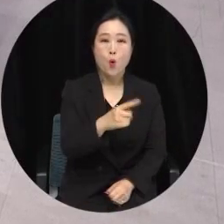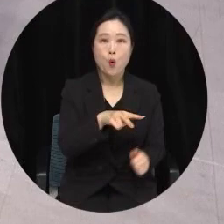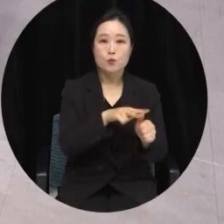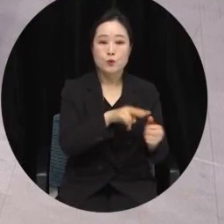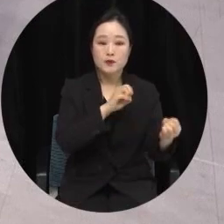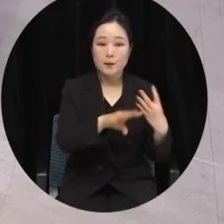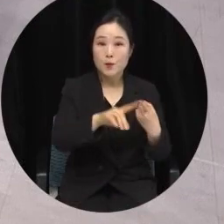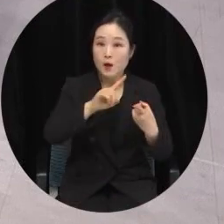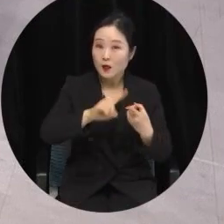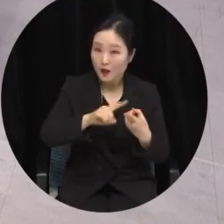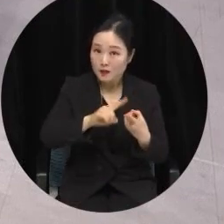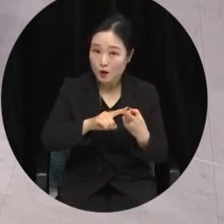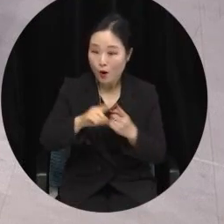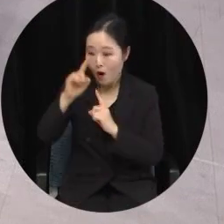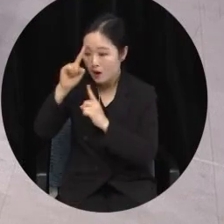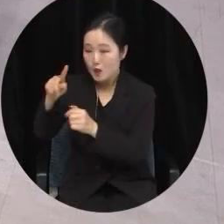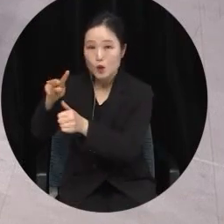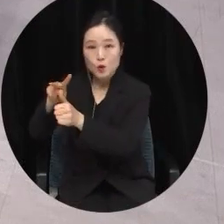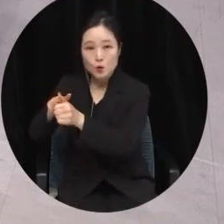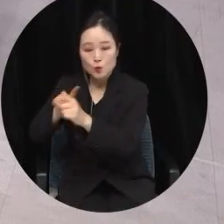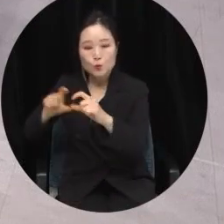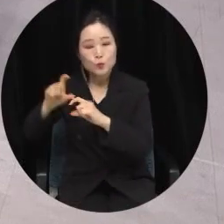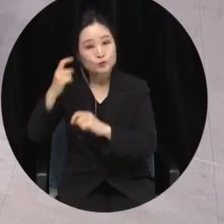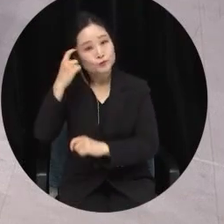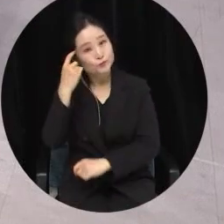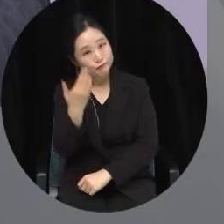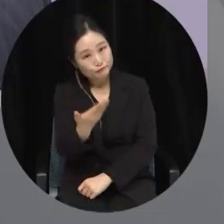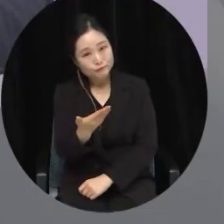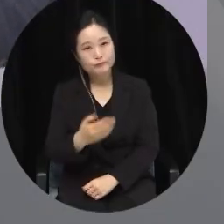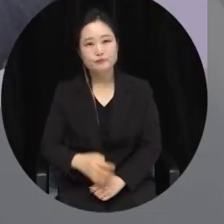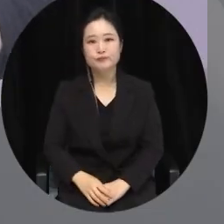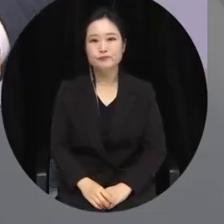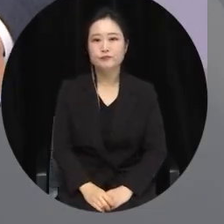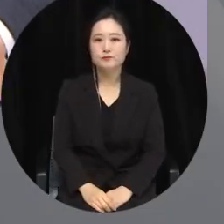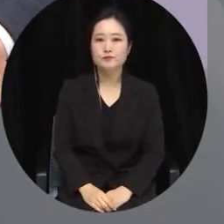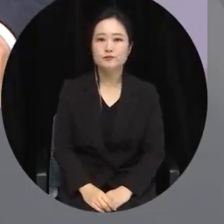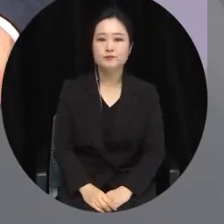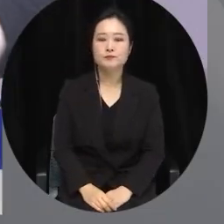후보 보충 질문 있으면 해주시기 바랍니다.